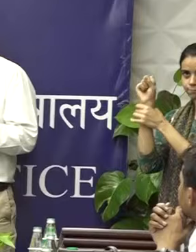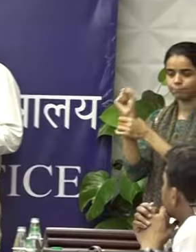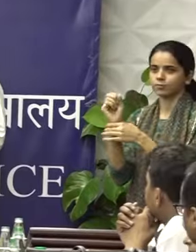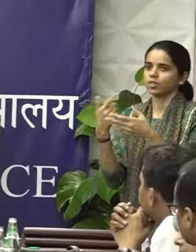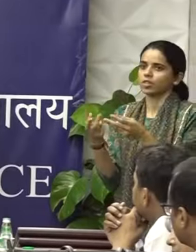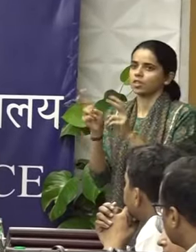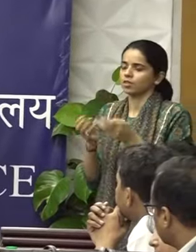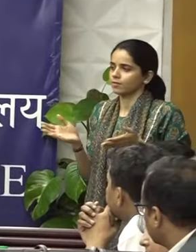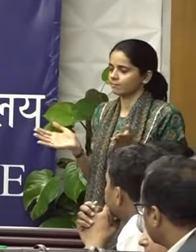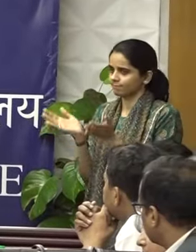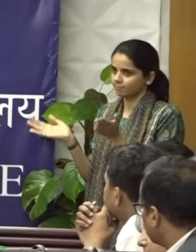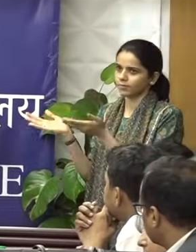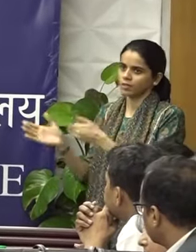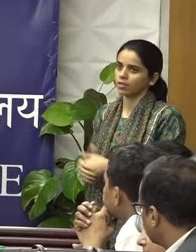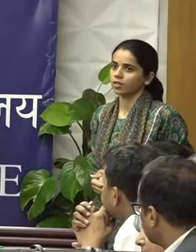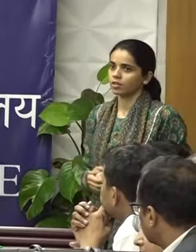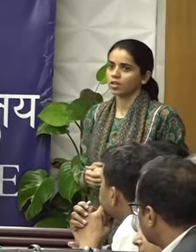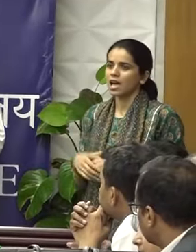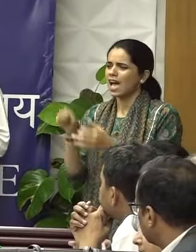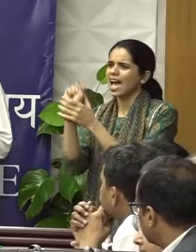अपना सहयोग प्रदान करेंगे।